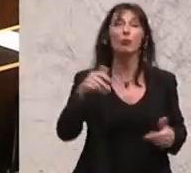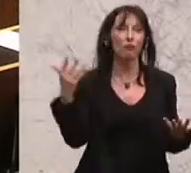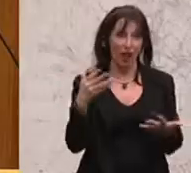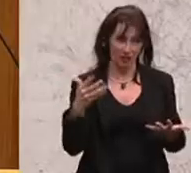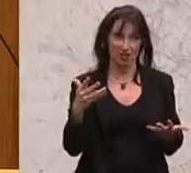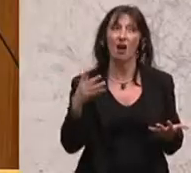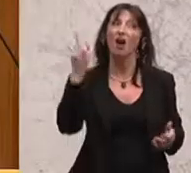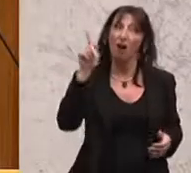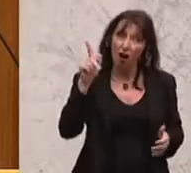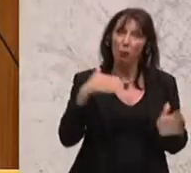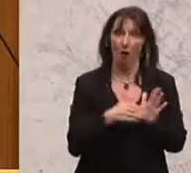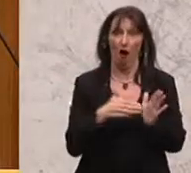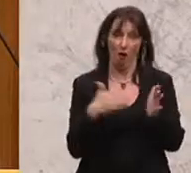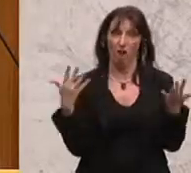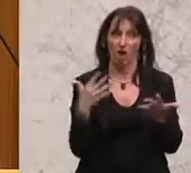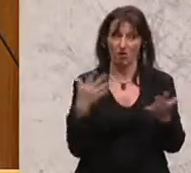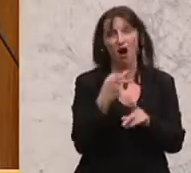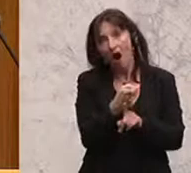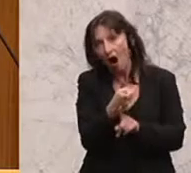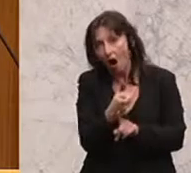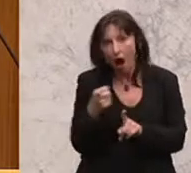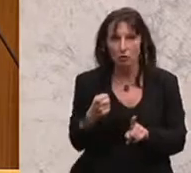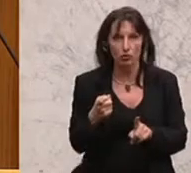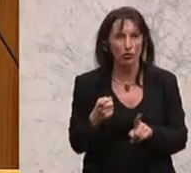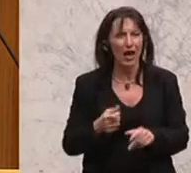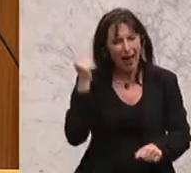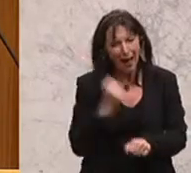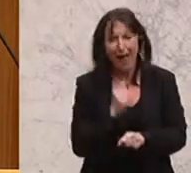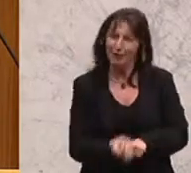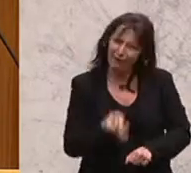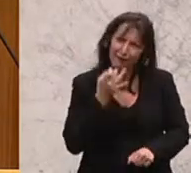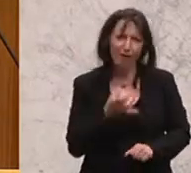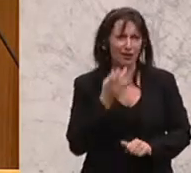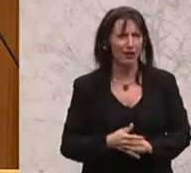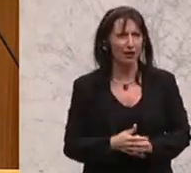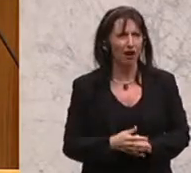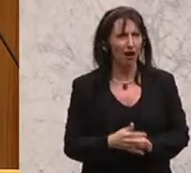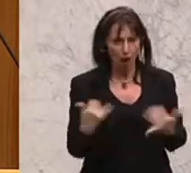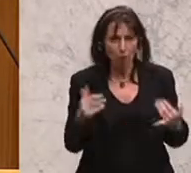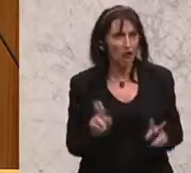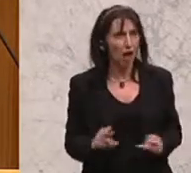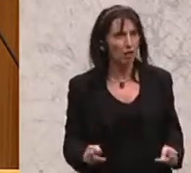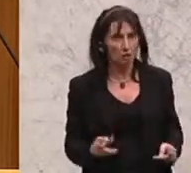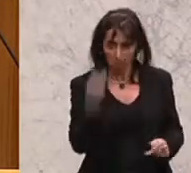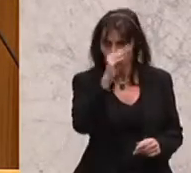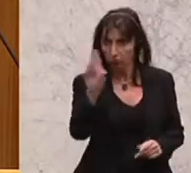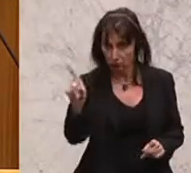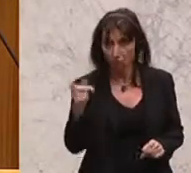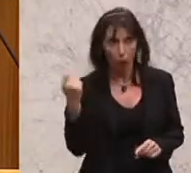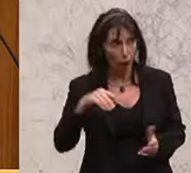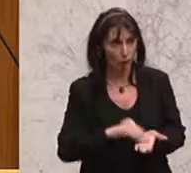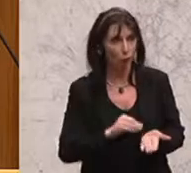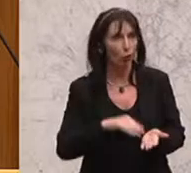Dazu wird es aber notwendig sein, dass der Ausschuss gescheit arbeiten kann. Das kann er nicht. Ich sage es Ihnen gleich. Wir haben zunächst